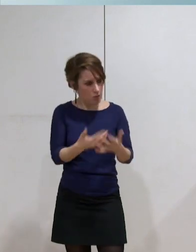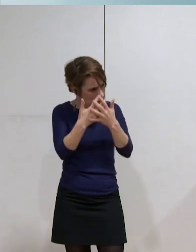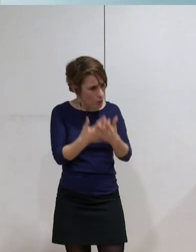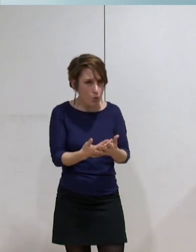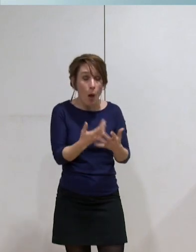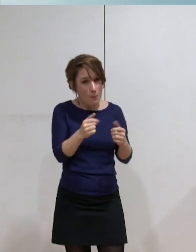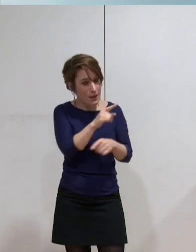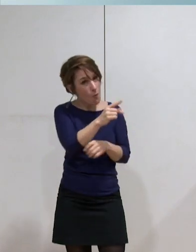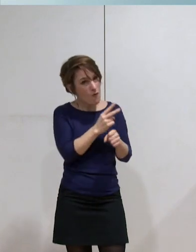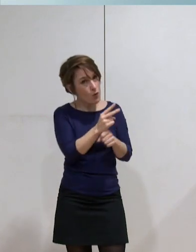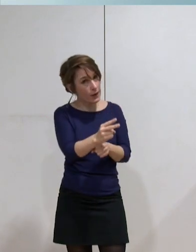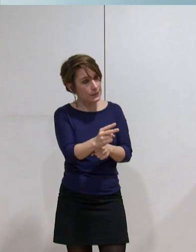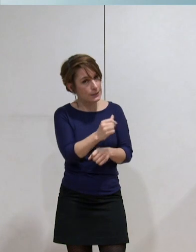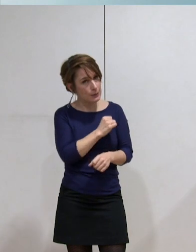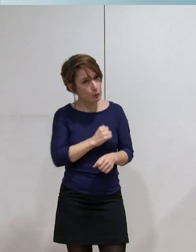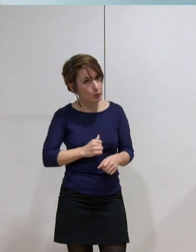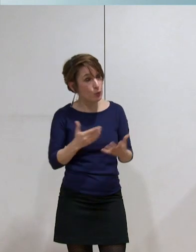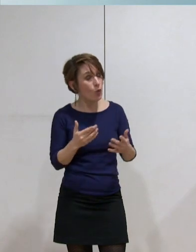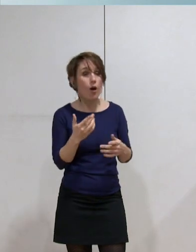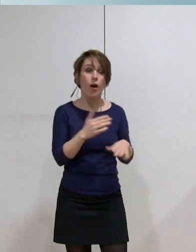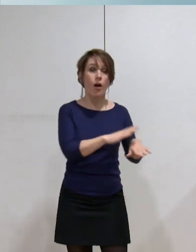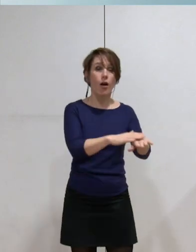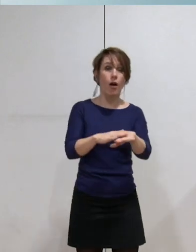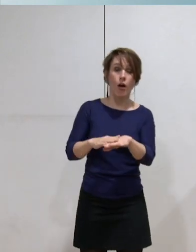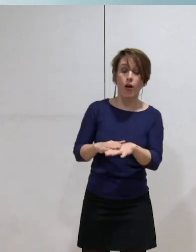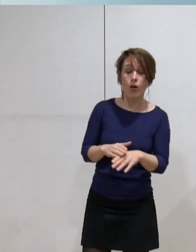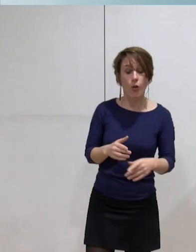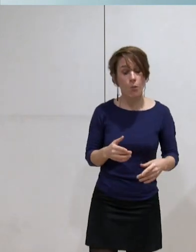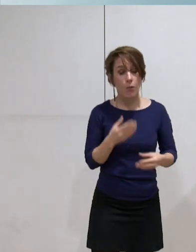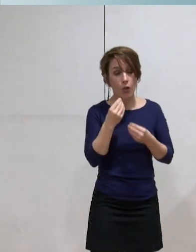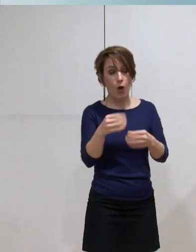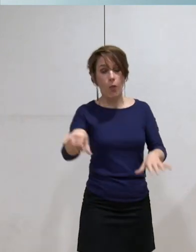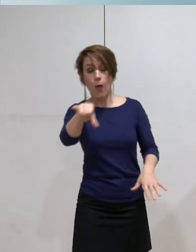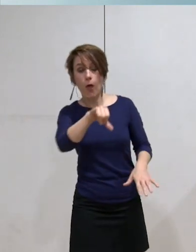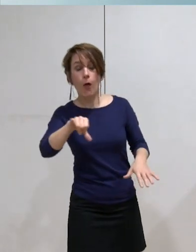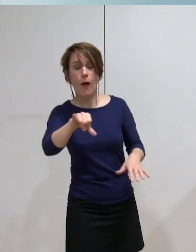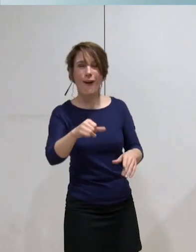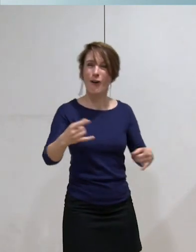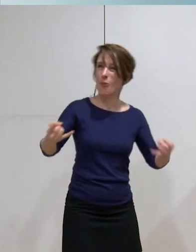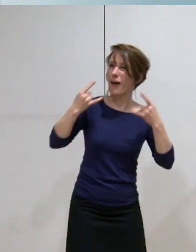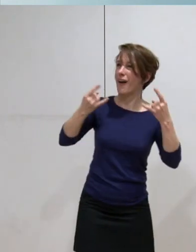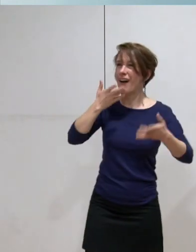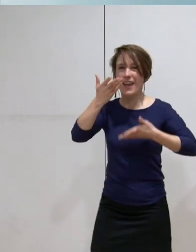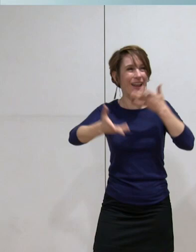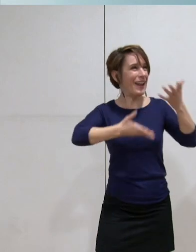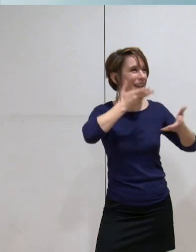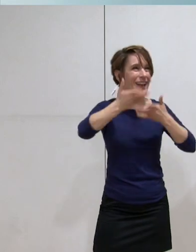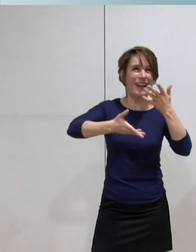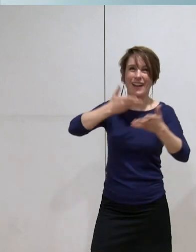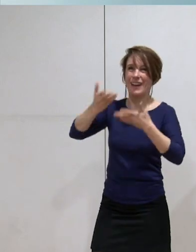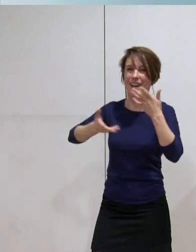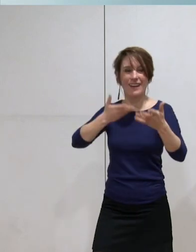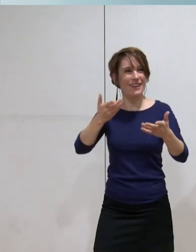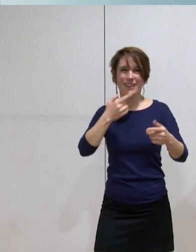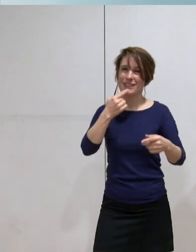risque énorme à le faire croire à le dire et à faire comme si devant les Grenoblois vous aviez choisi